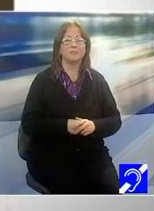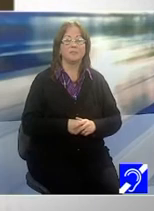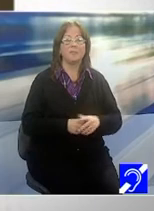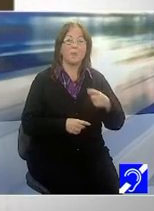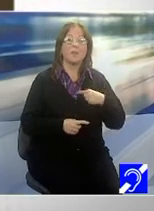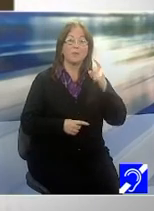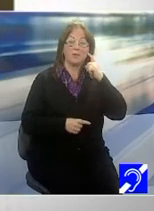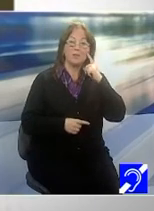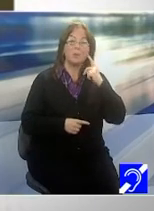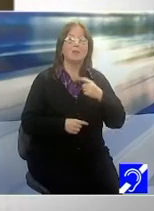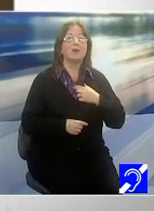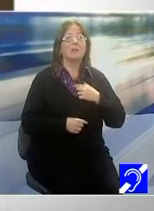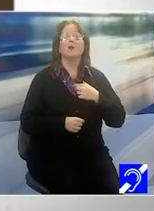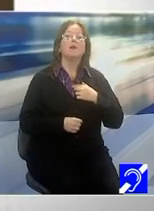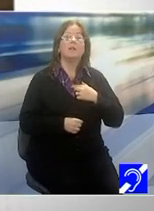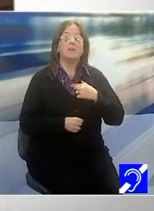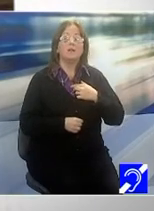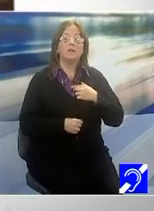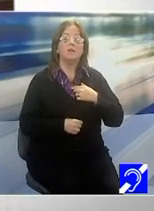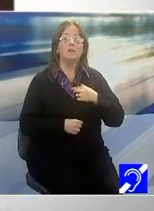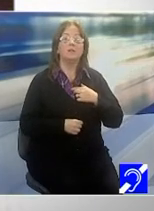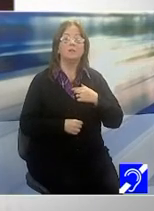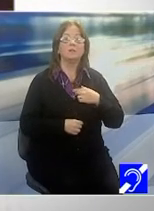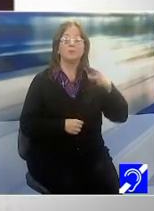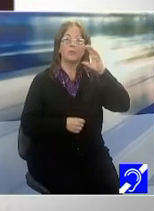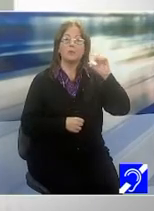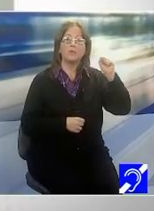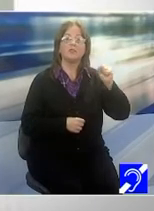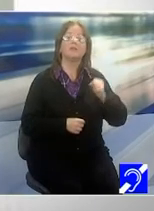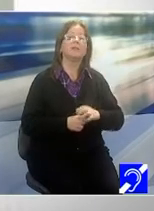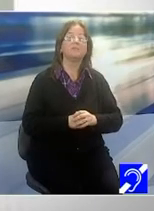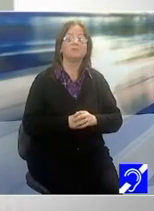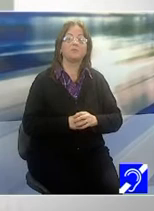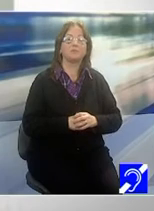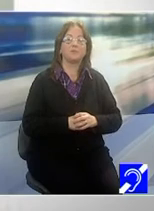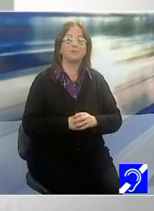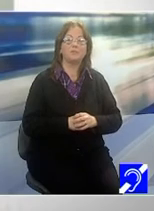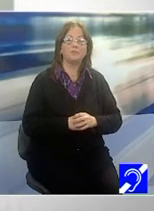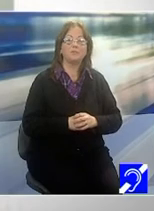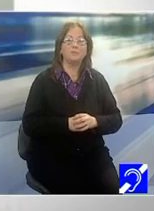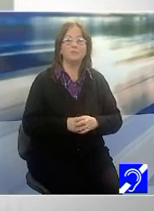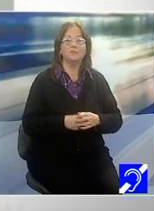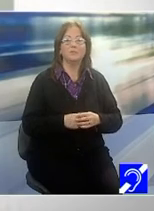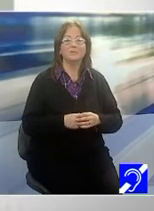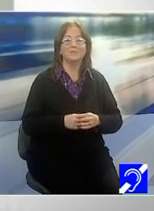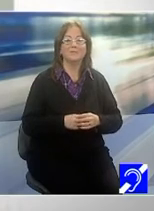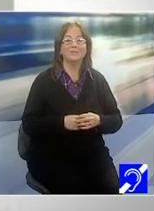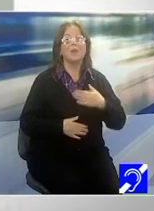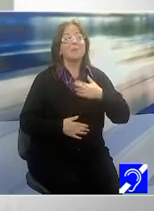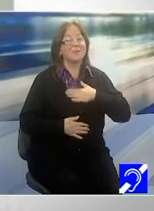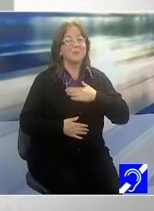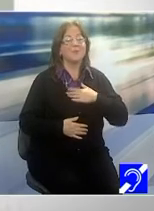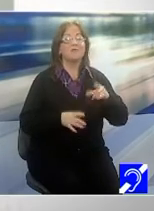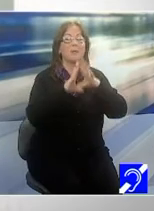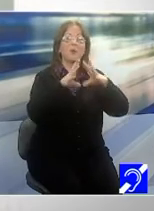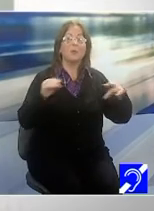o să fie stimulate, măcar pe plan local, să facă demersuri să ne promovăm zona. Domnul prefect a fost oaspetele